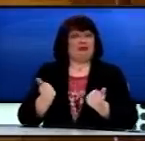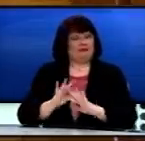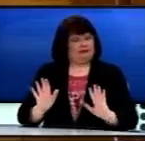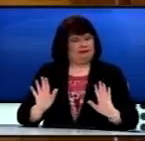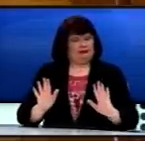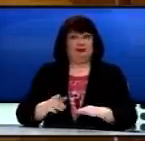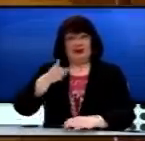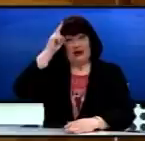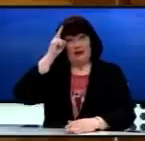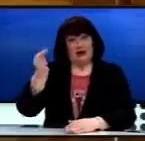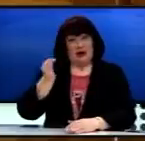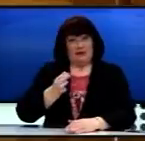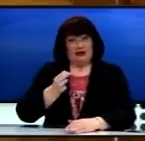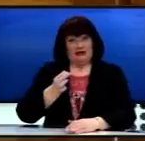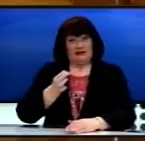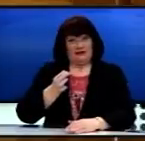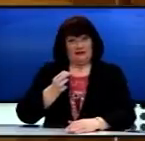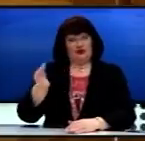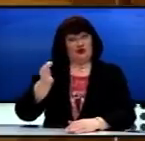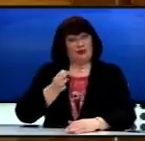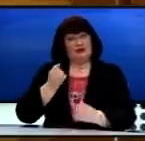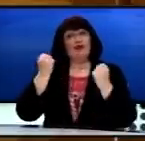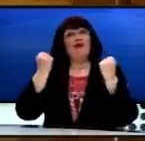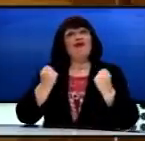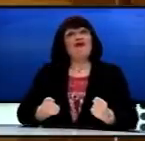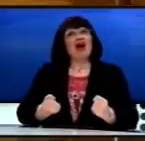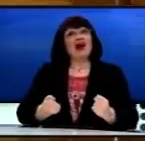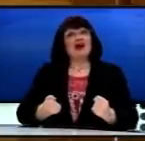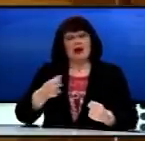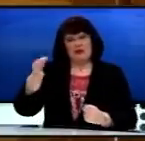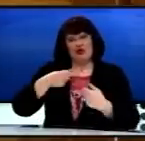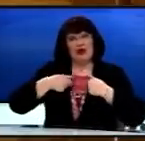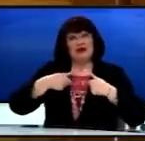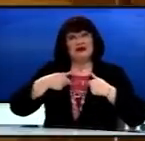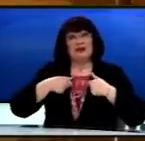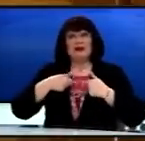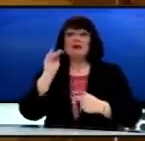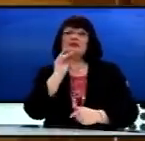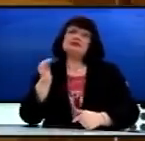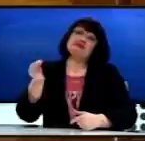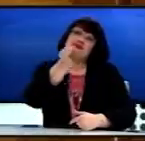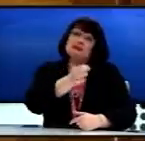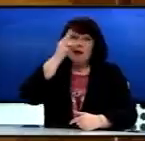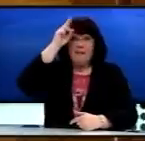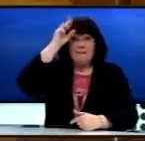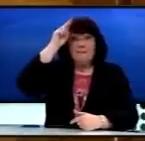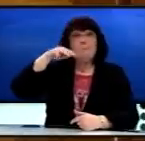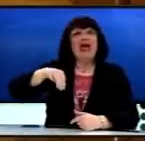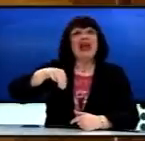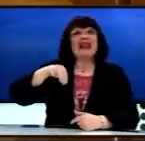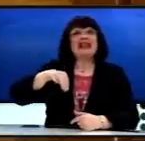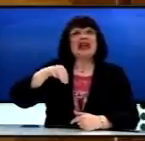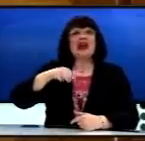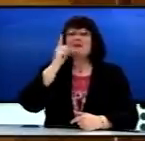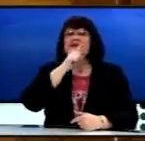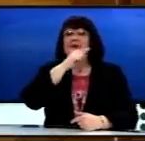γίνει. Αναφερθήκατε στη Γερμανία. Είναι βαριά κουβέντα αυτή, όχι, μην το πείτε σε μένα. Στην κυρία Μέρκελ να το πείτε. Η κυρία Μέρκελ το